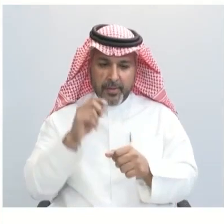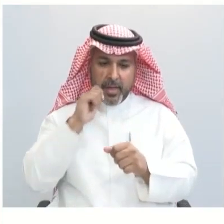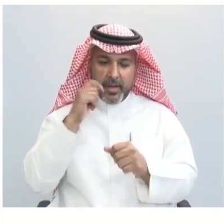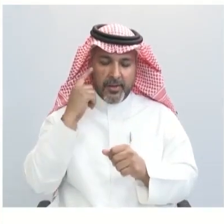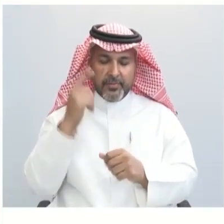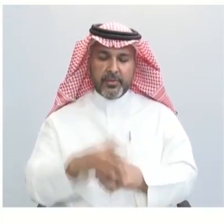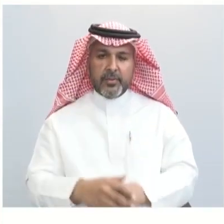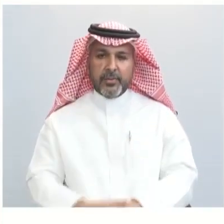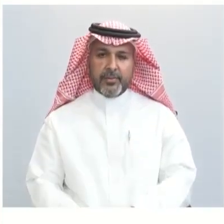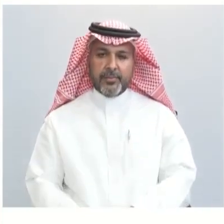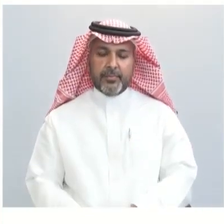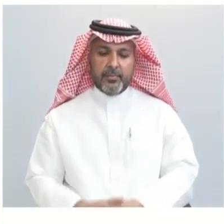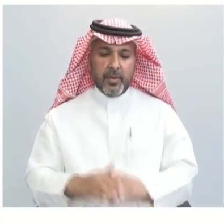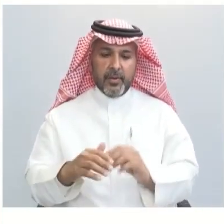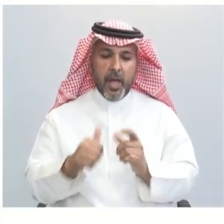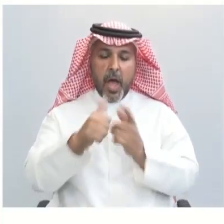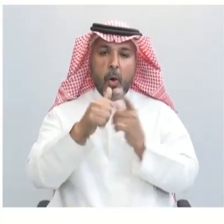والباسورد.